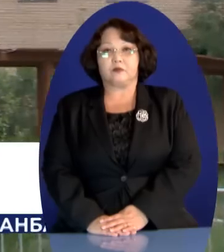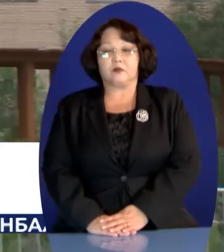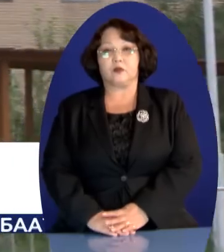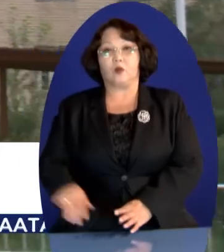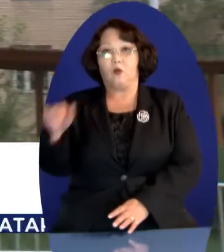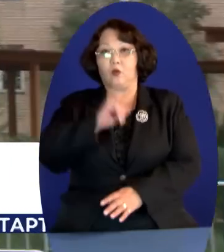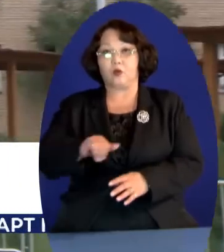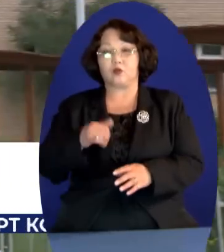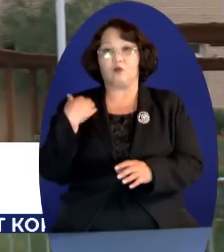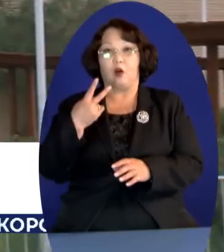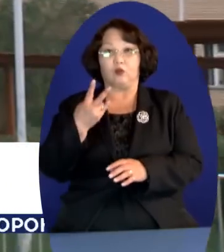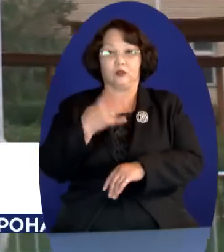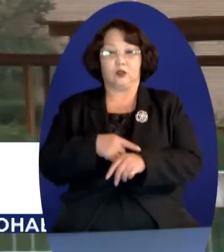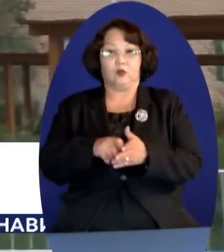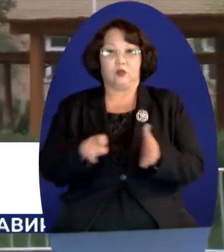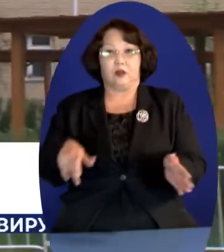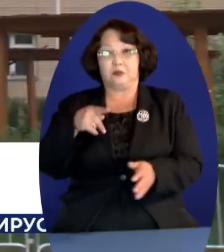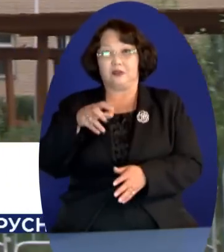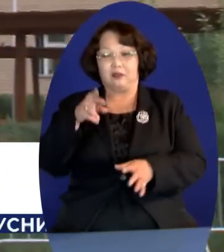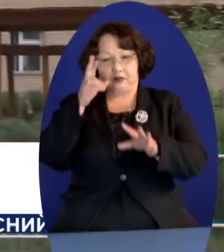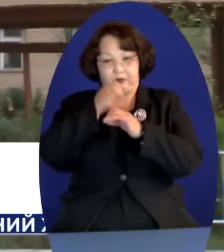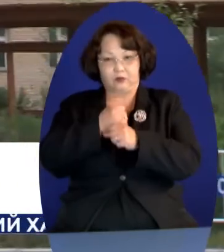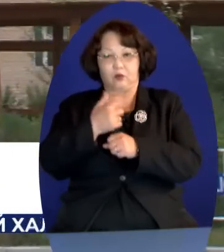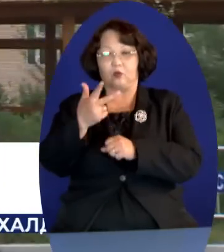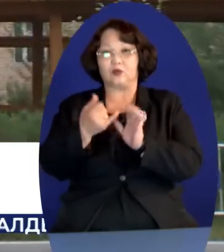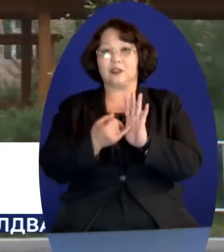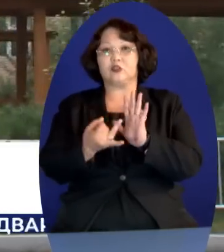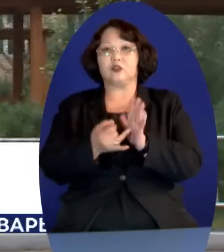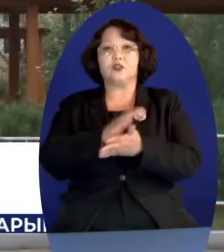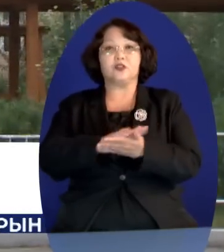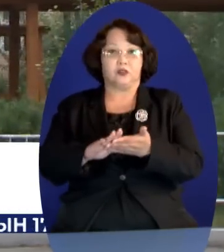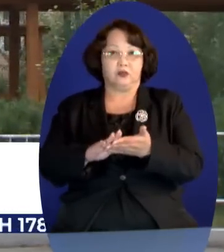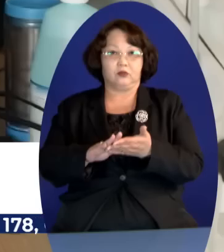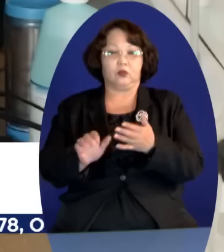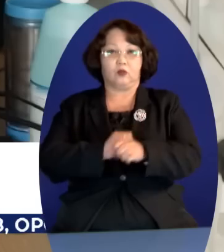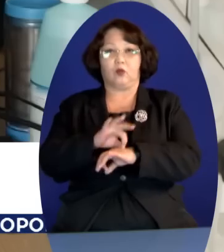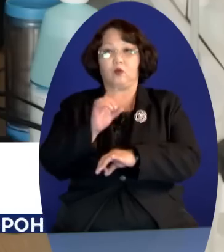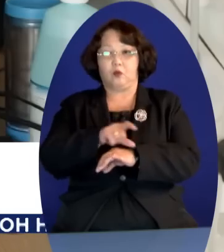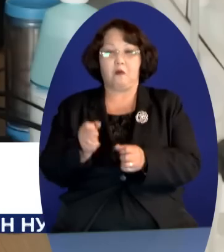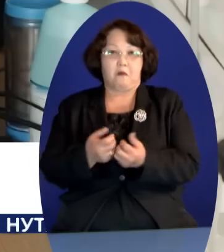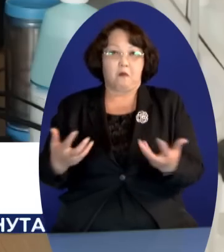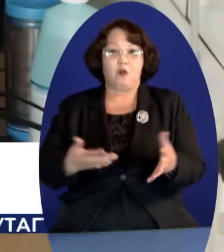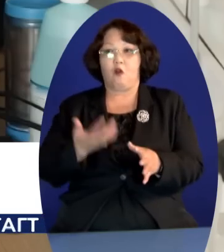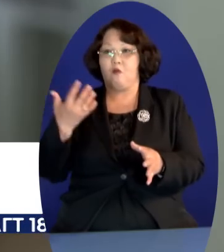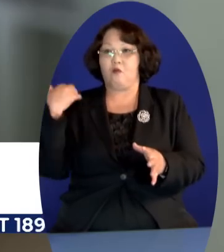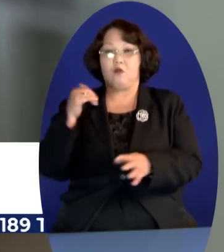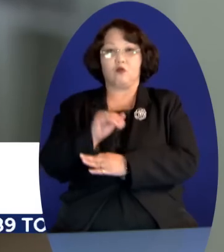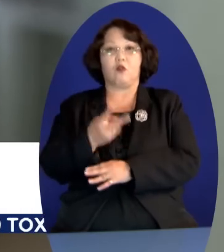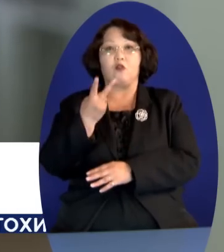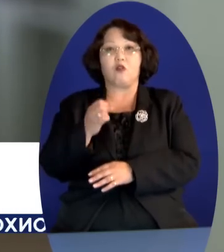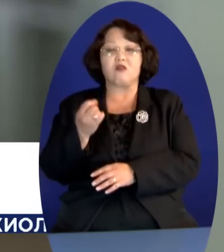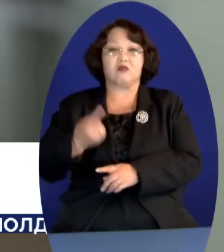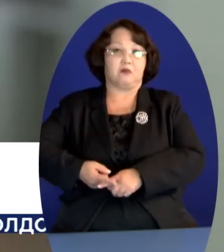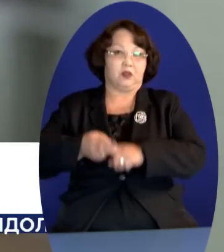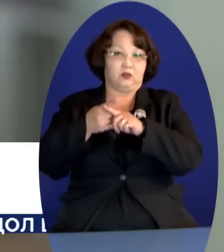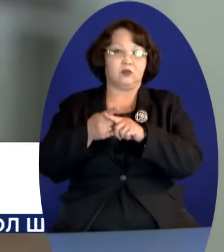Улсын хэмжээгээр өнгөрсөн 24 цагийн хугацаанд PCR шинжилгээгээр 367 шин тохиолдол бүртгэгдсэн байна. Энэ нь өмнөх өдрөөс 20-оор нэмэгдсэн үзүүлэлт